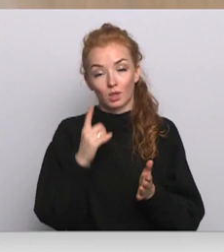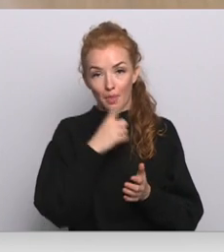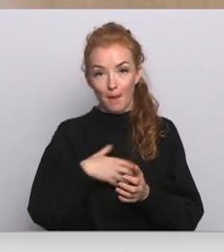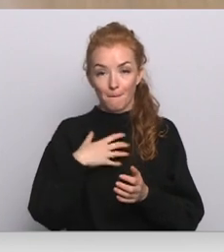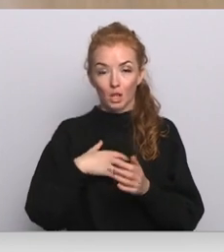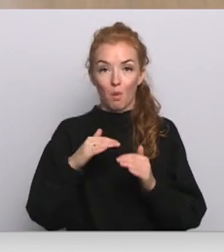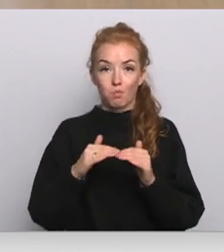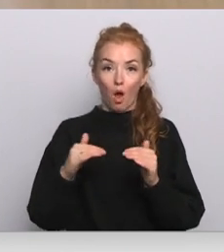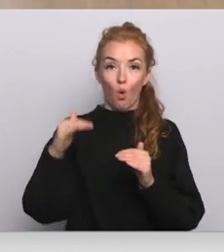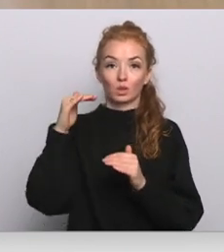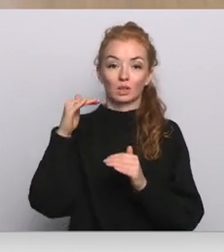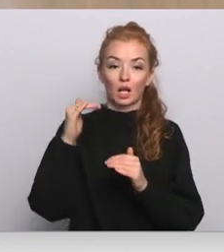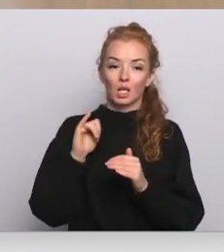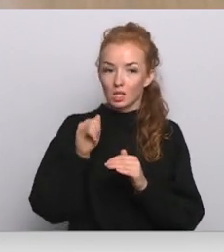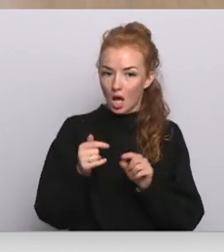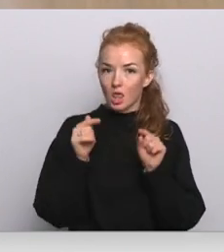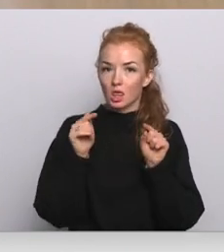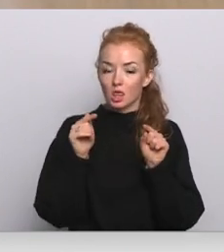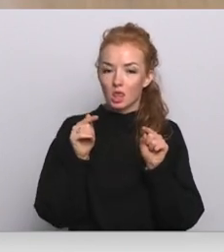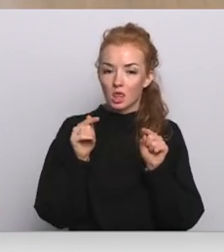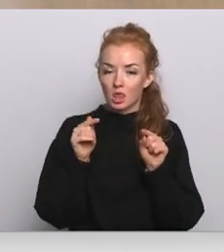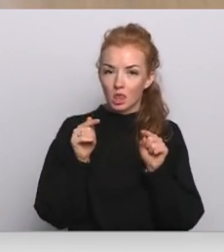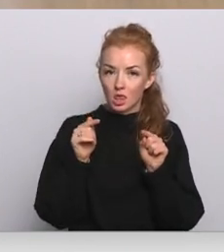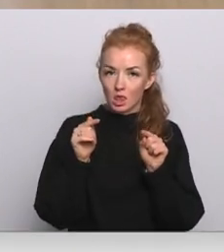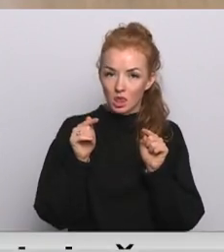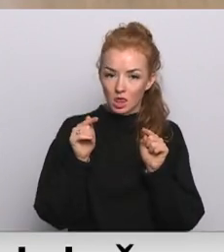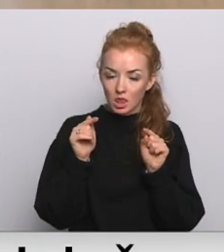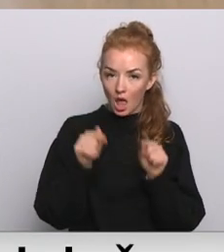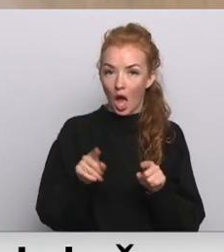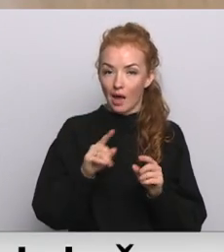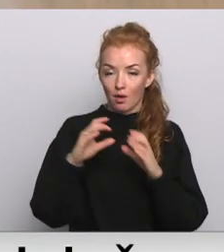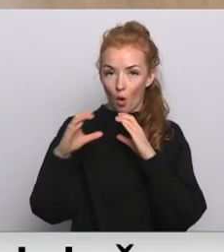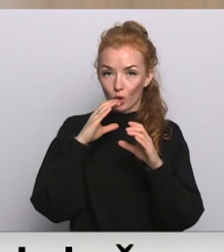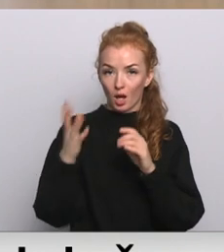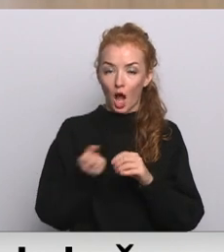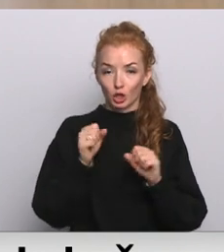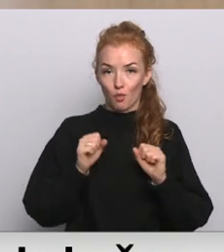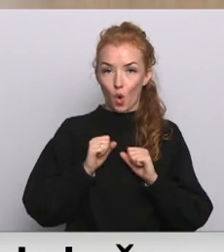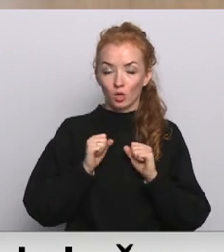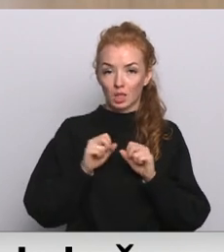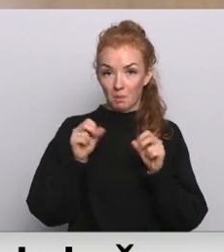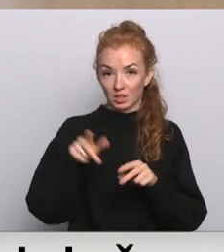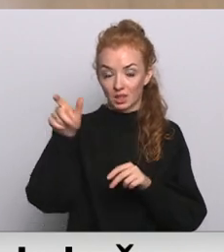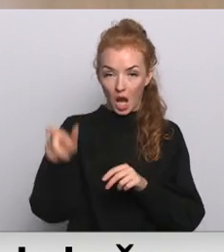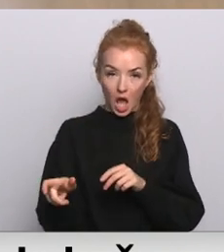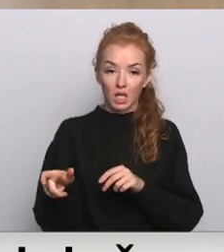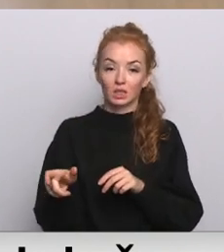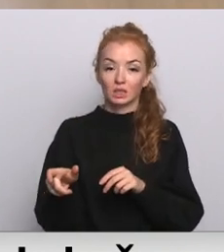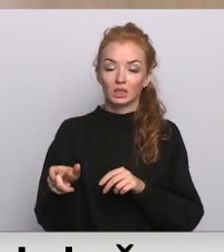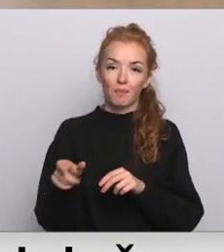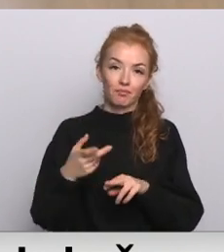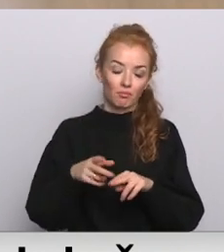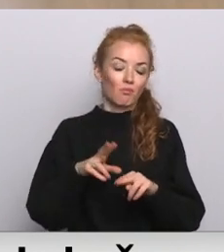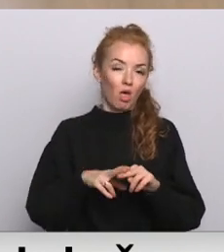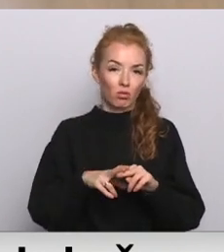nepieciešams paaugstināt, nu, ja komunikācijā ar sporta nozares speciālistiem nu, tas tiek aktualizēts,